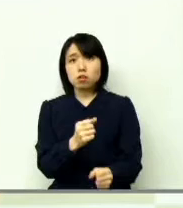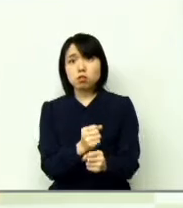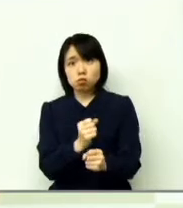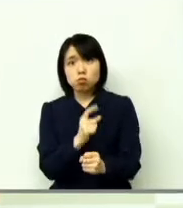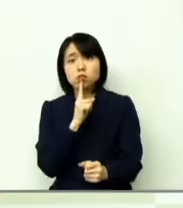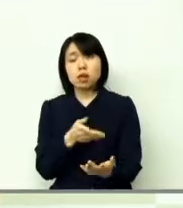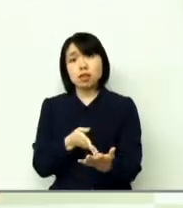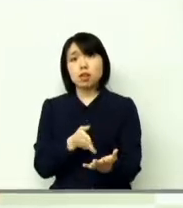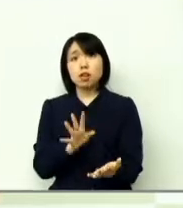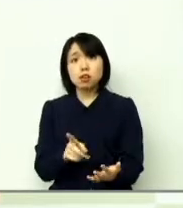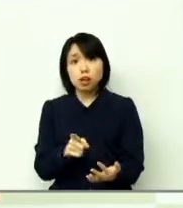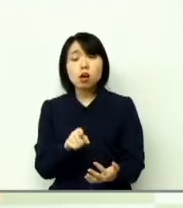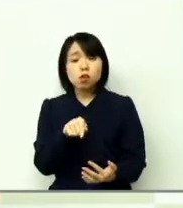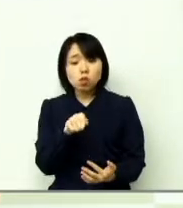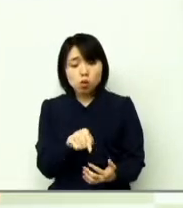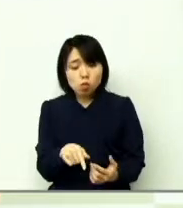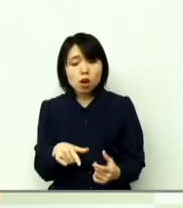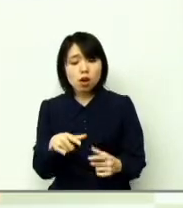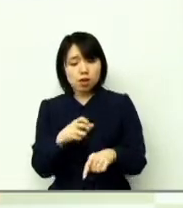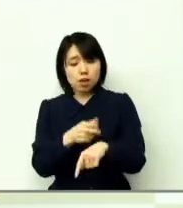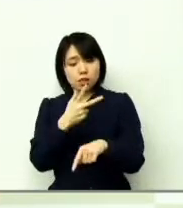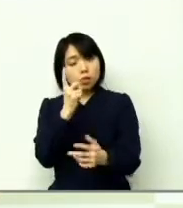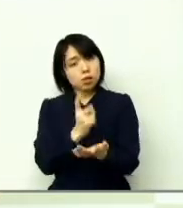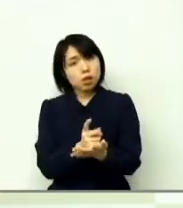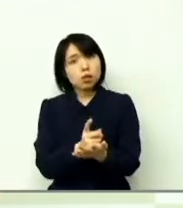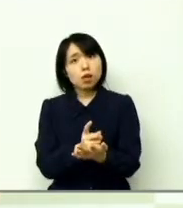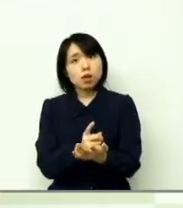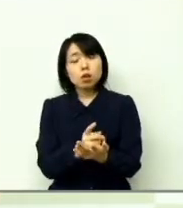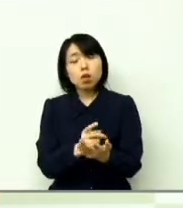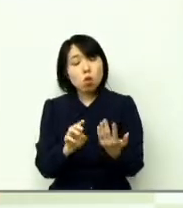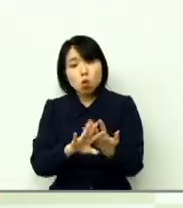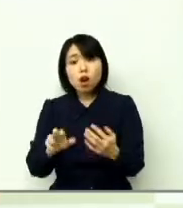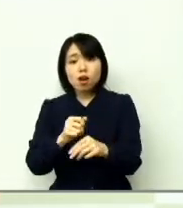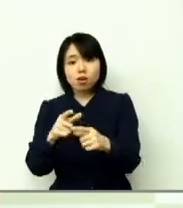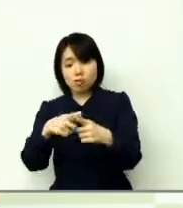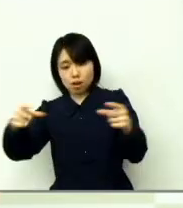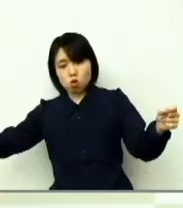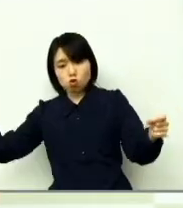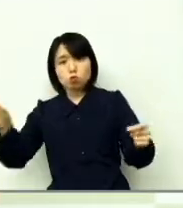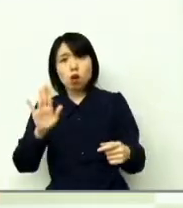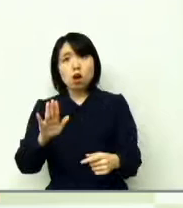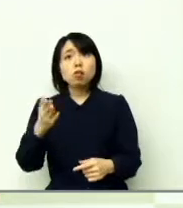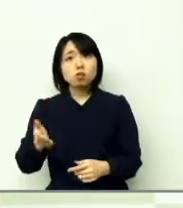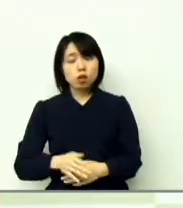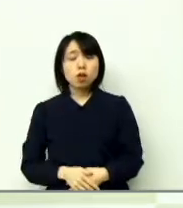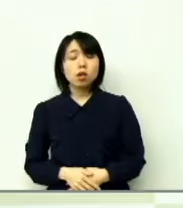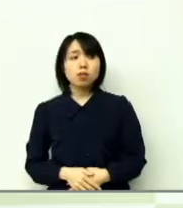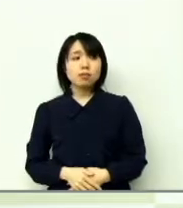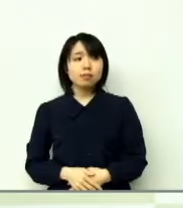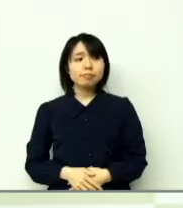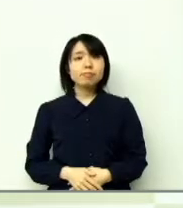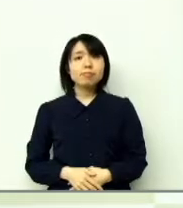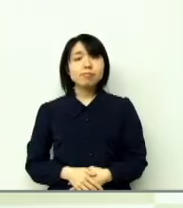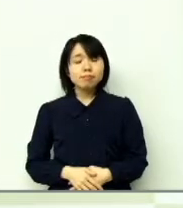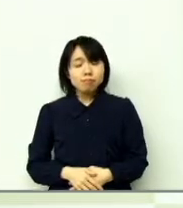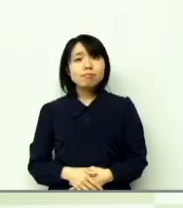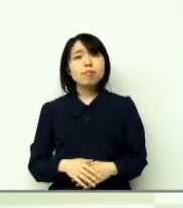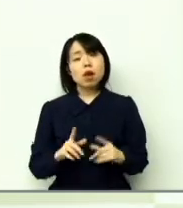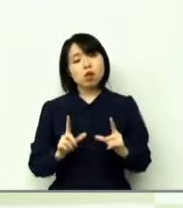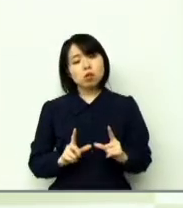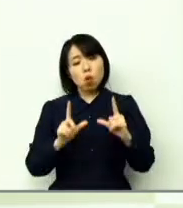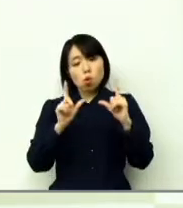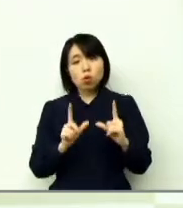国的にこういう動きがあるものなのでしょうか。はい、 東京都もこれに近い、まあ、制度